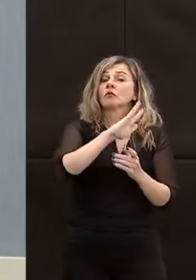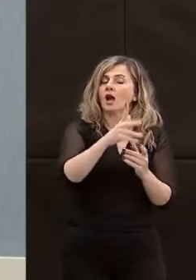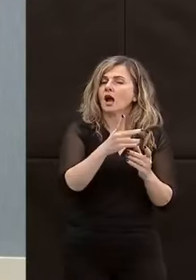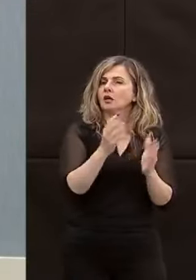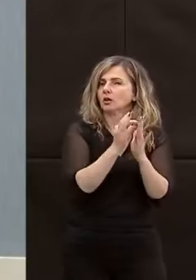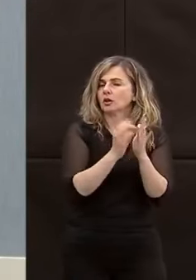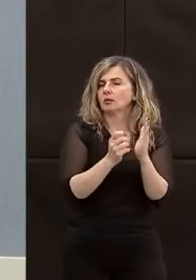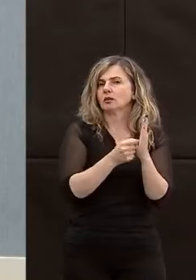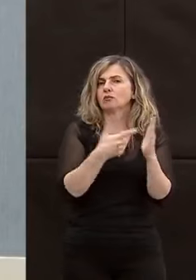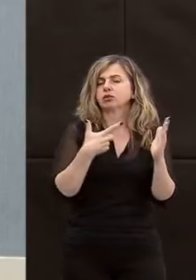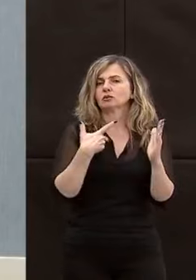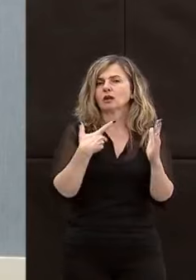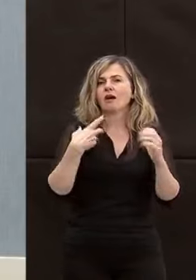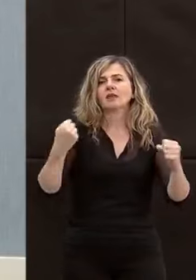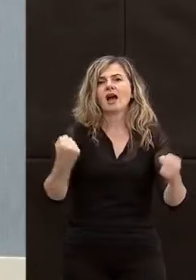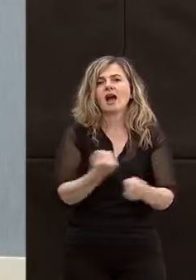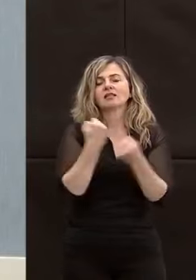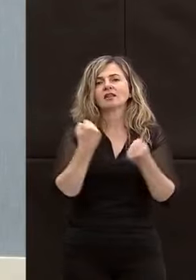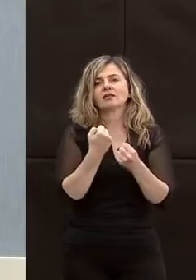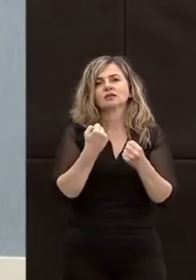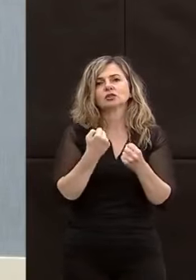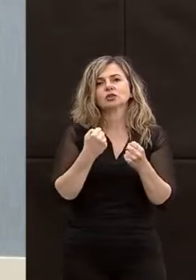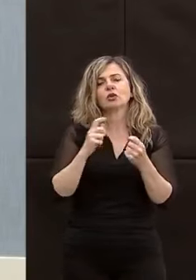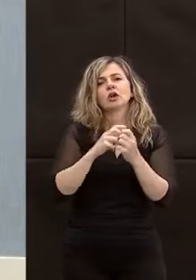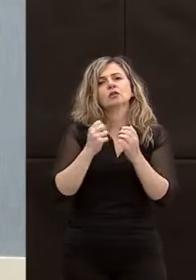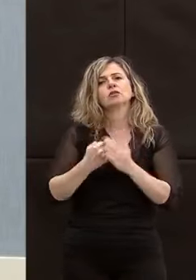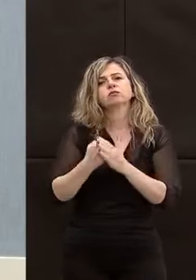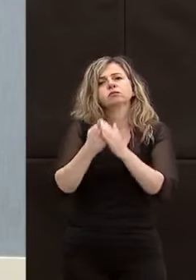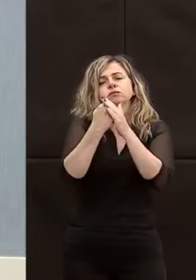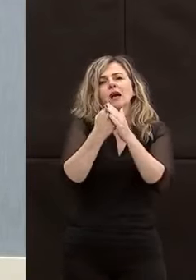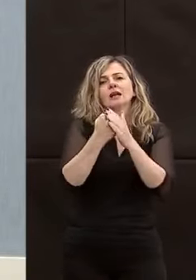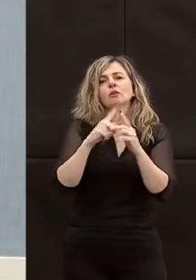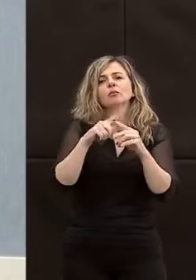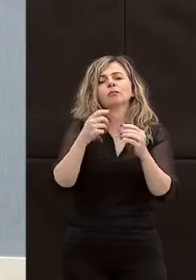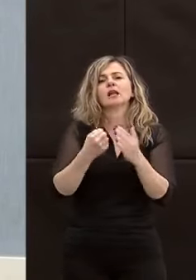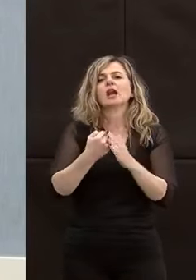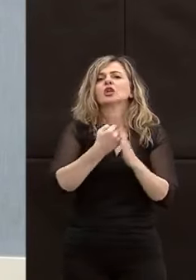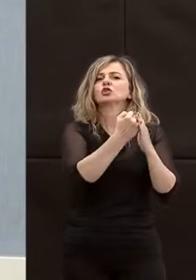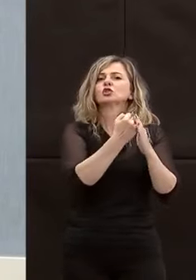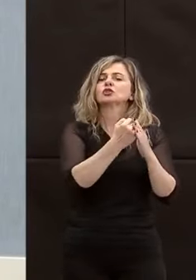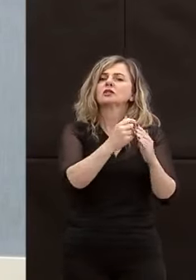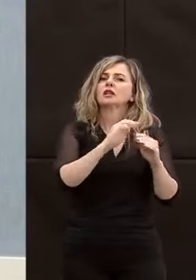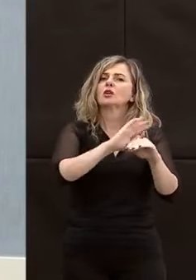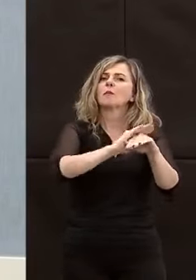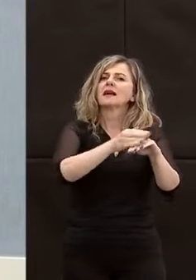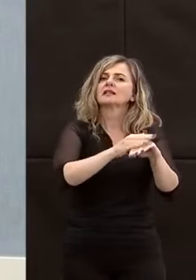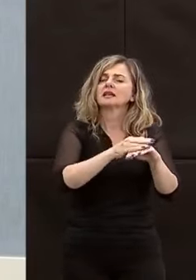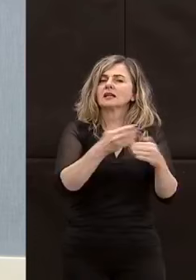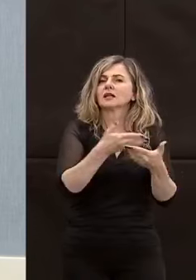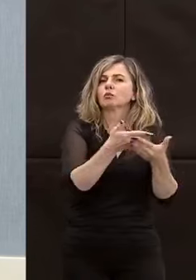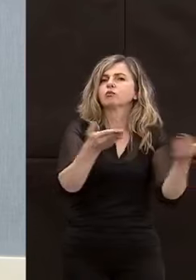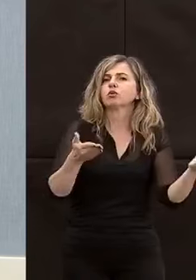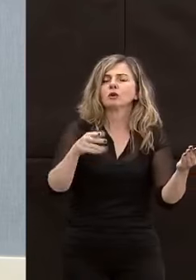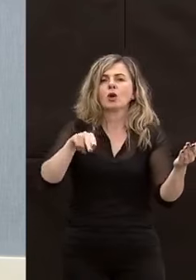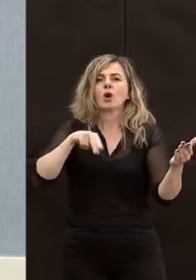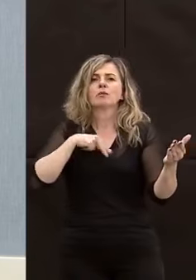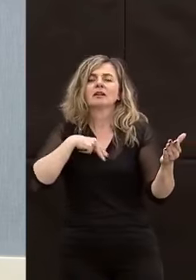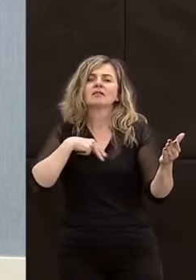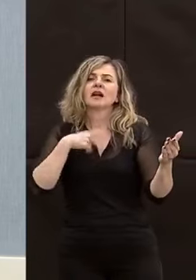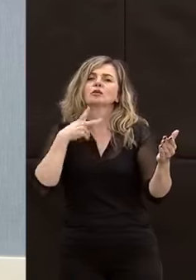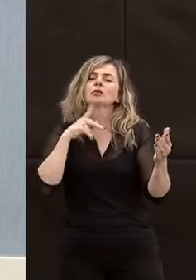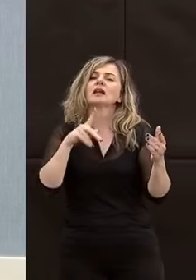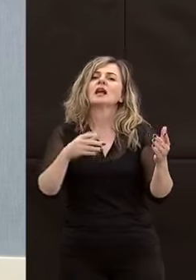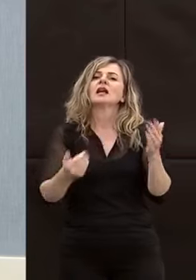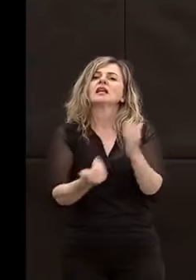quindi l'attivazione di un bando un bagno di sostegno per progetti di partenariato pubblico e privato proprio volte l'innovazione delle